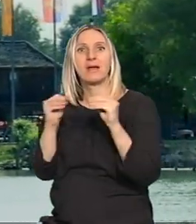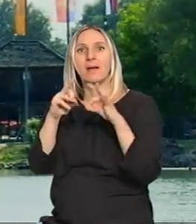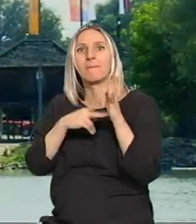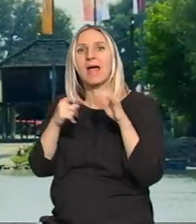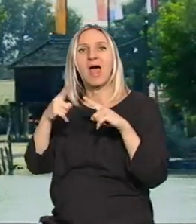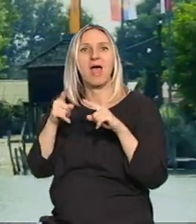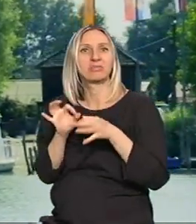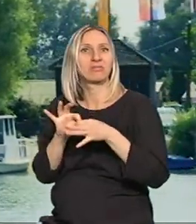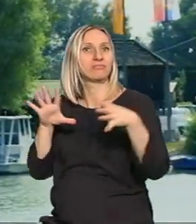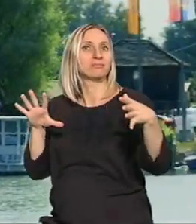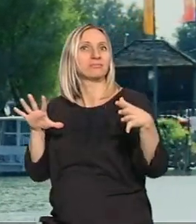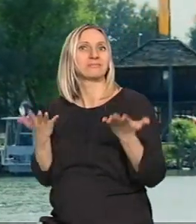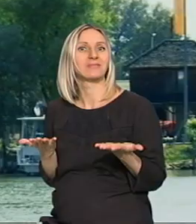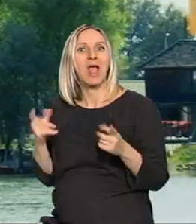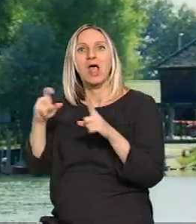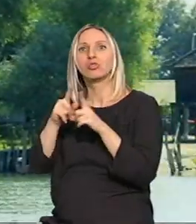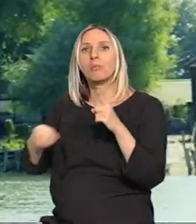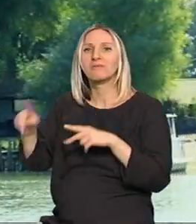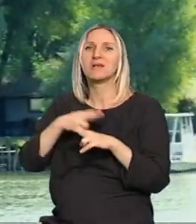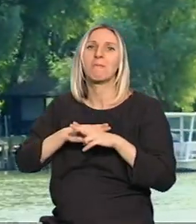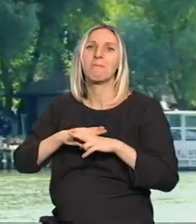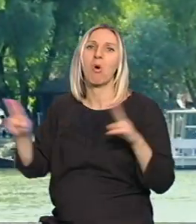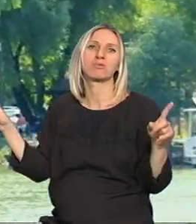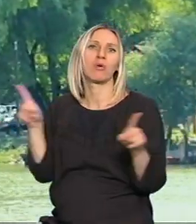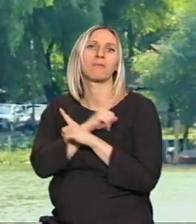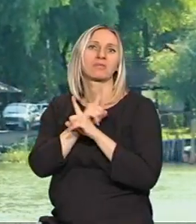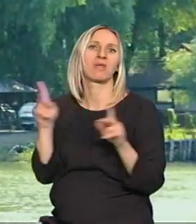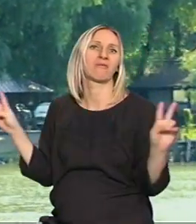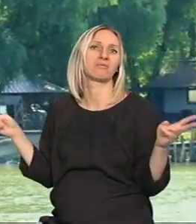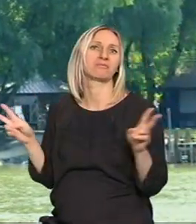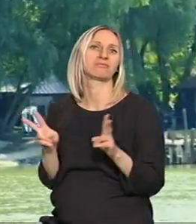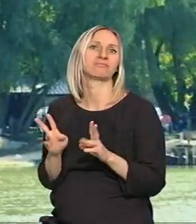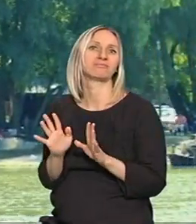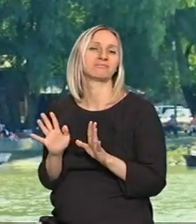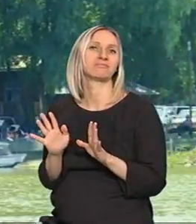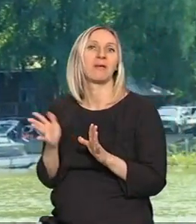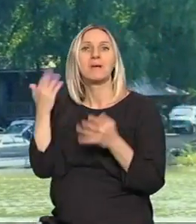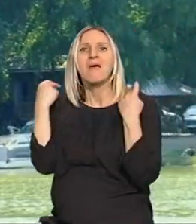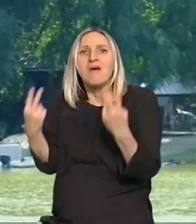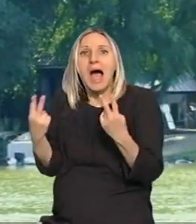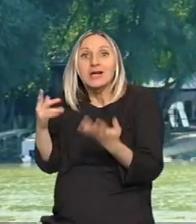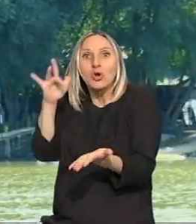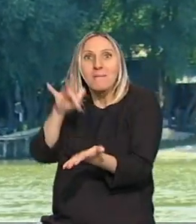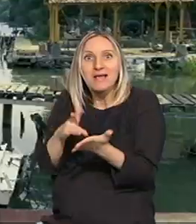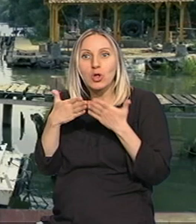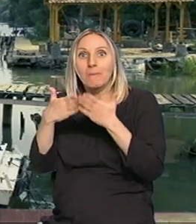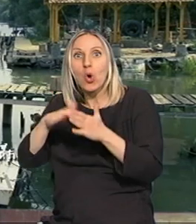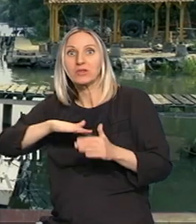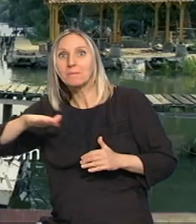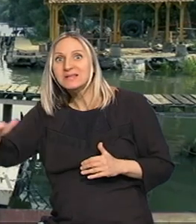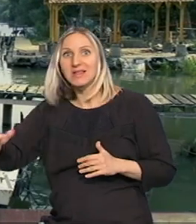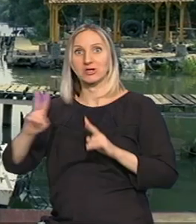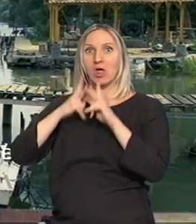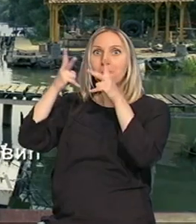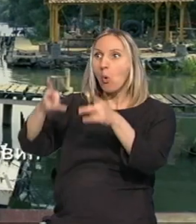da je Dubrovica u potpunosti zamrla i izgubila ranije značaj kao pristanište, kao